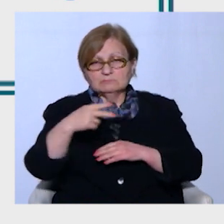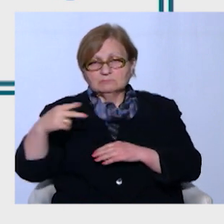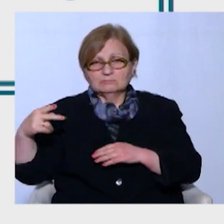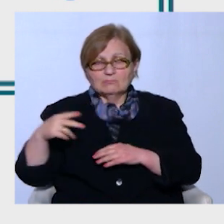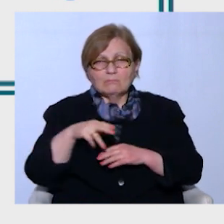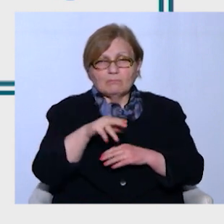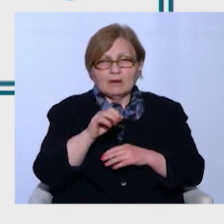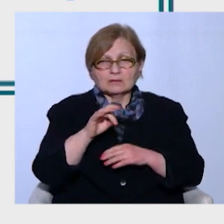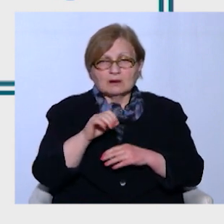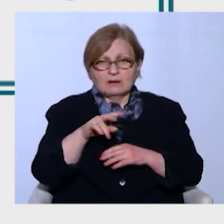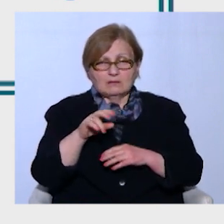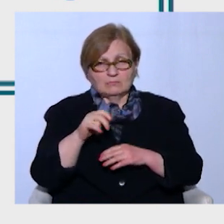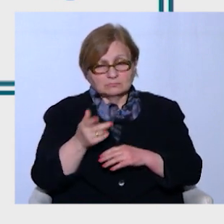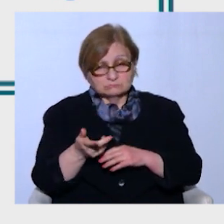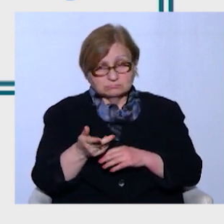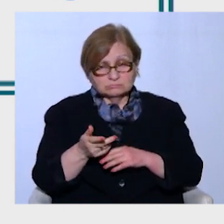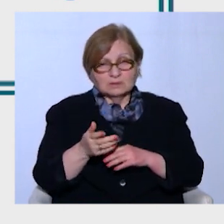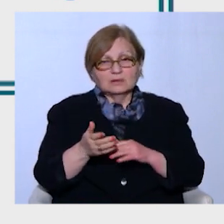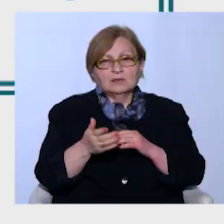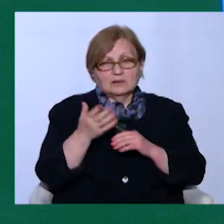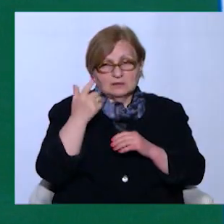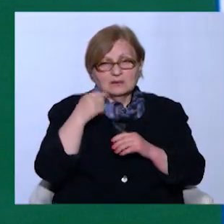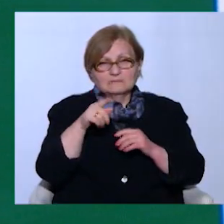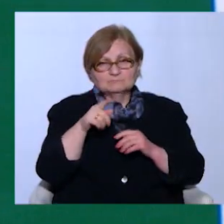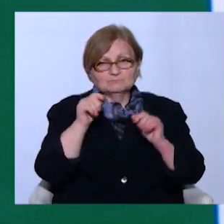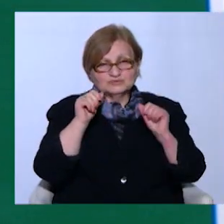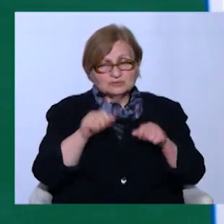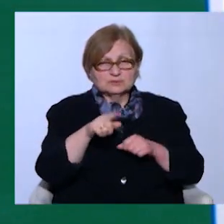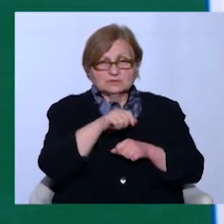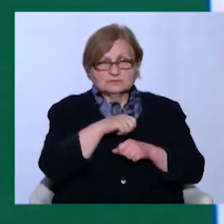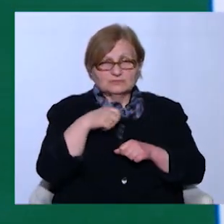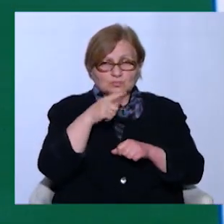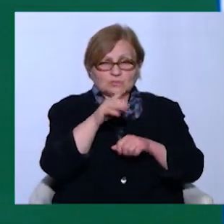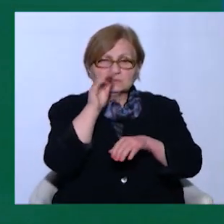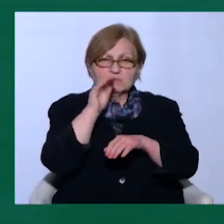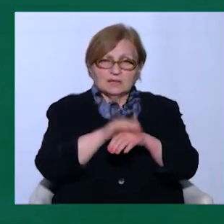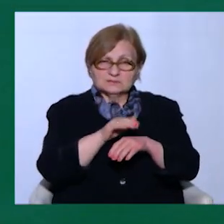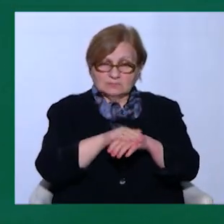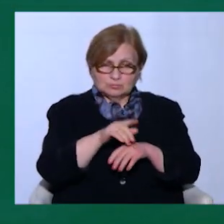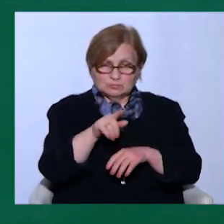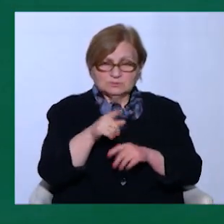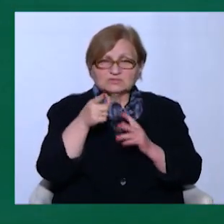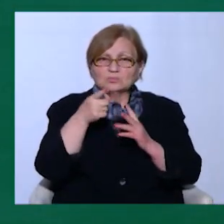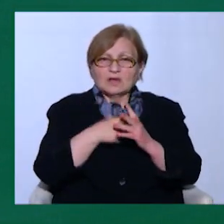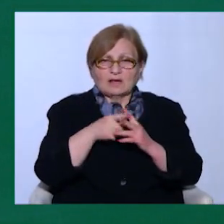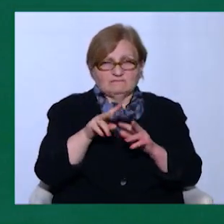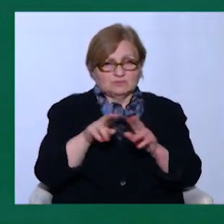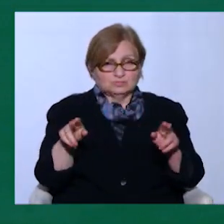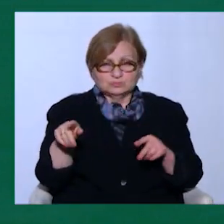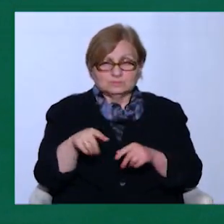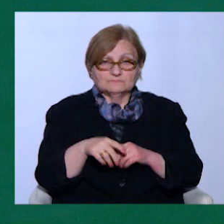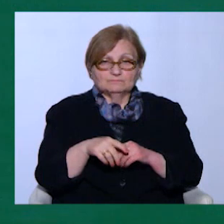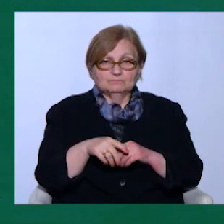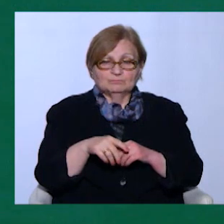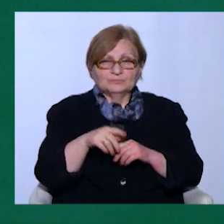ნახევარს უდრის. ამას დარწმუნებული ვარ, დამოუკიდებლად დაასაბუთებთ, შეიძლება დაასაბუთებას არ გაგიჭირდებათ. ანუ უბრალოდ დაიმახსოვრეთ,